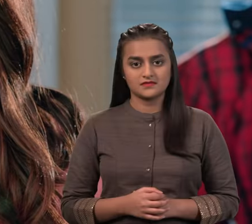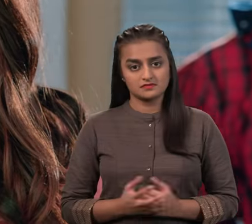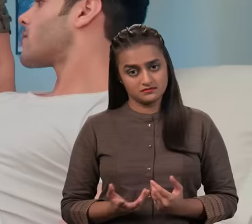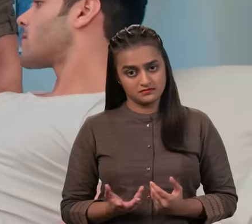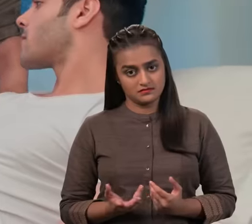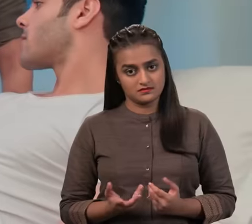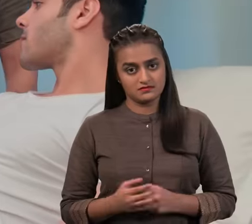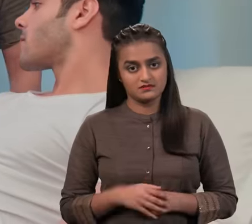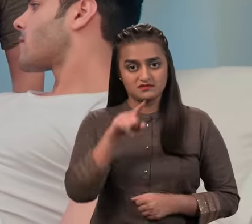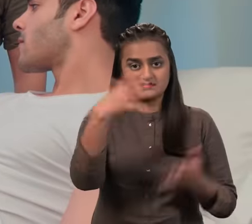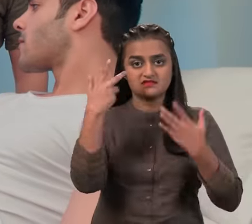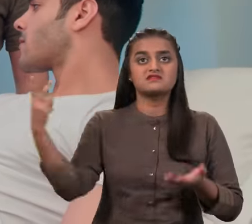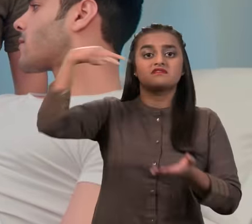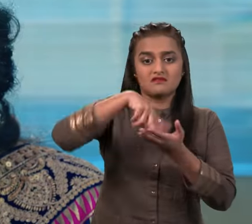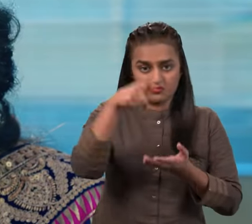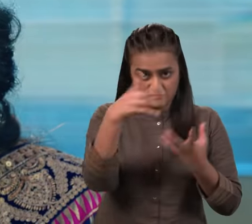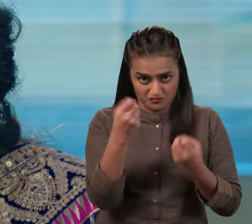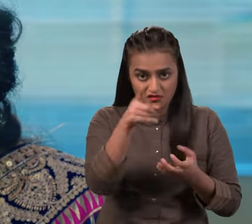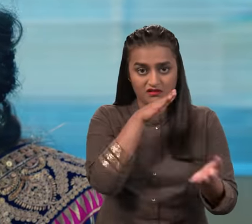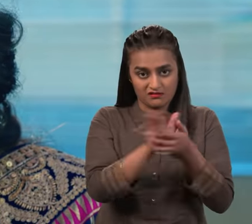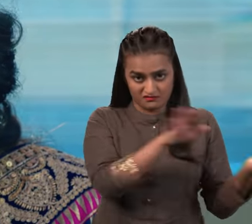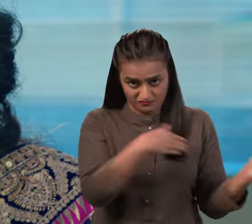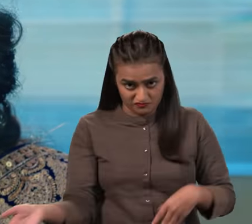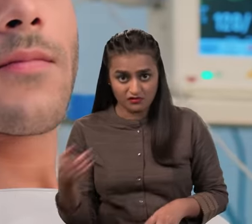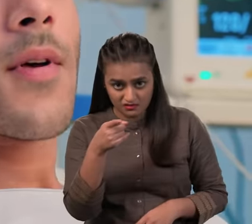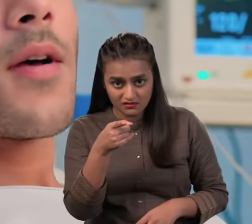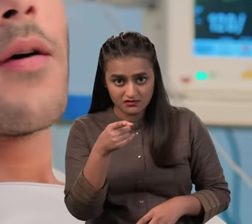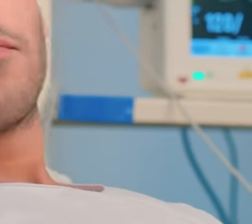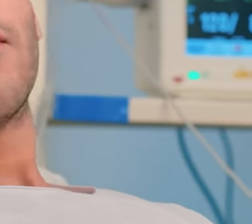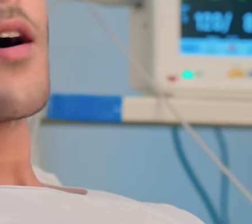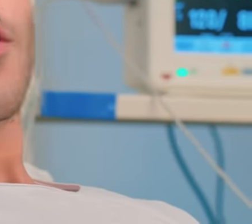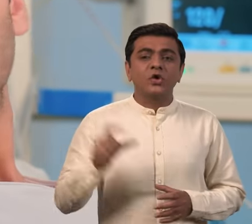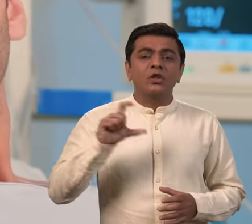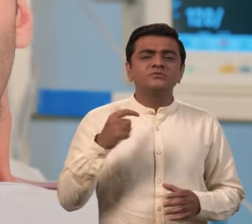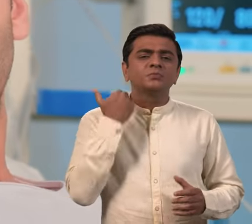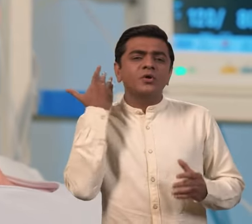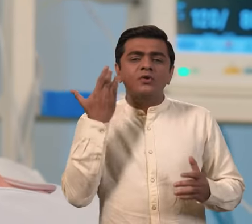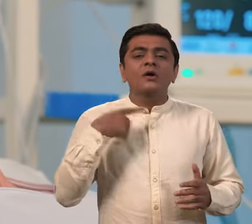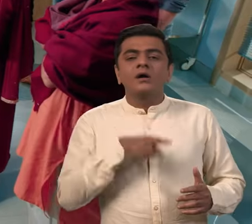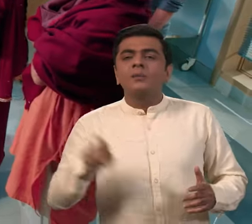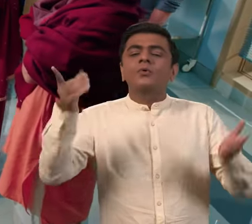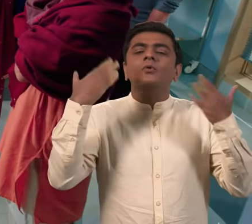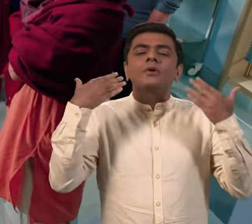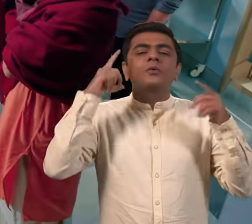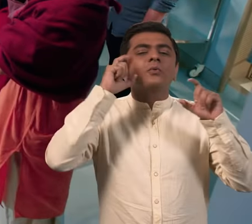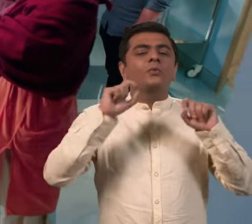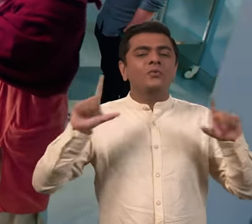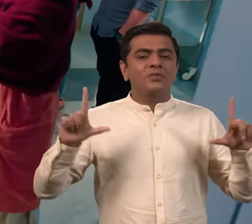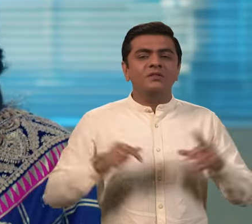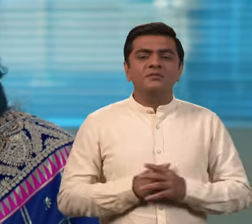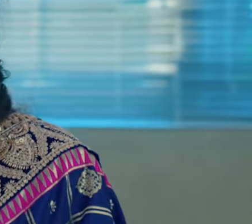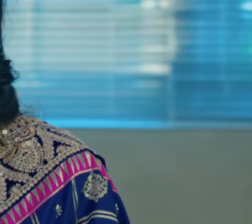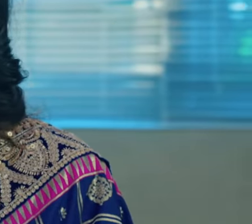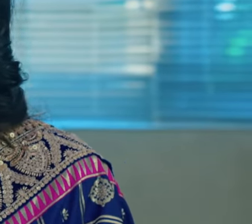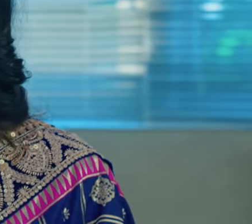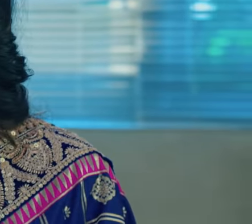अच्छा तो तुम छत पे इसलिए गए थे ताकि तुम्हारा पाँव फिसल जाए? माँ कॉलेज में पक रहा था, थोड़ी हवा खाने गया था